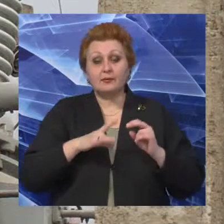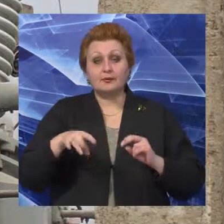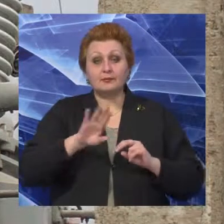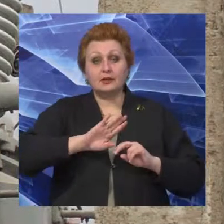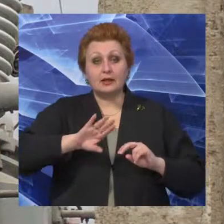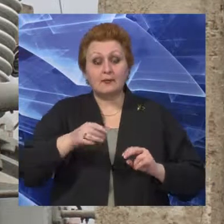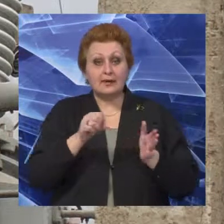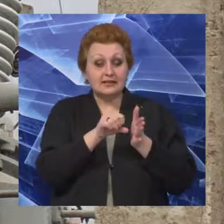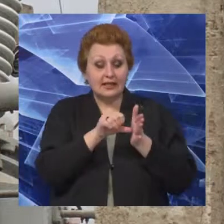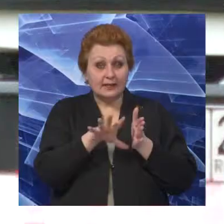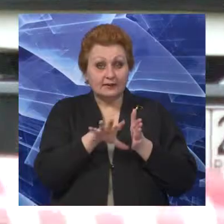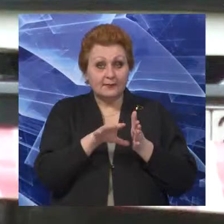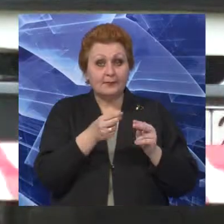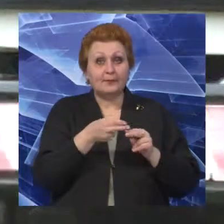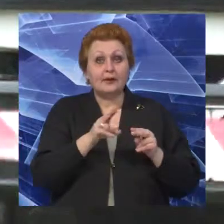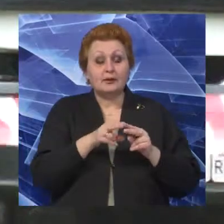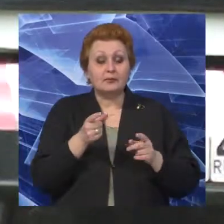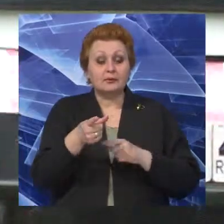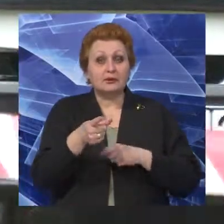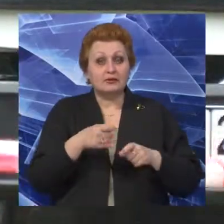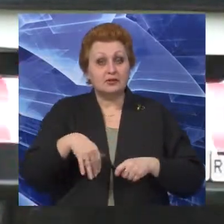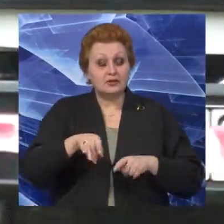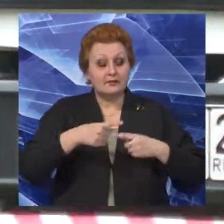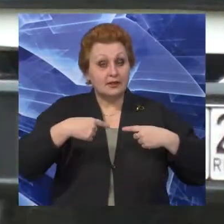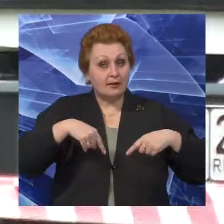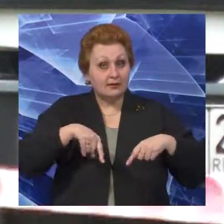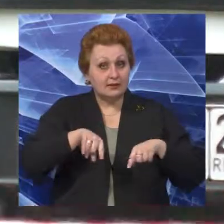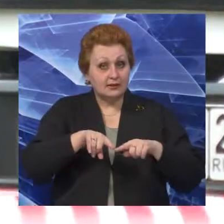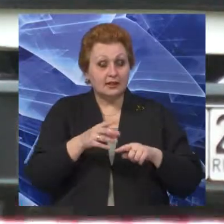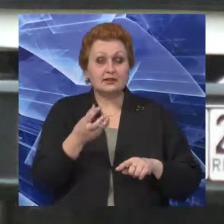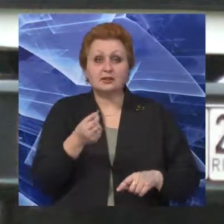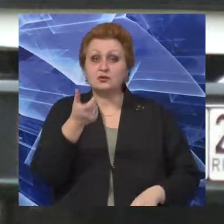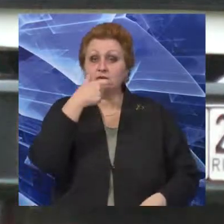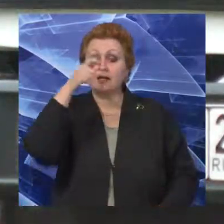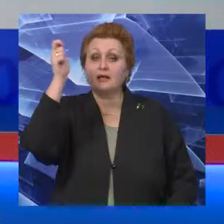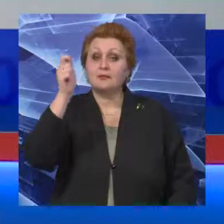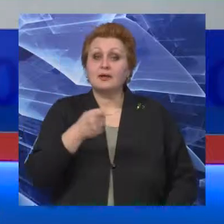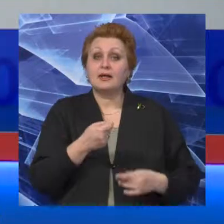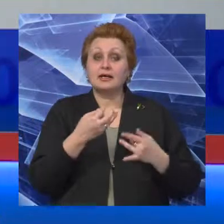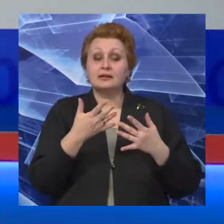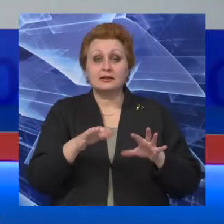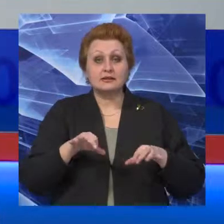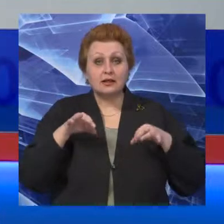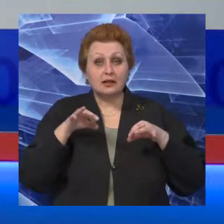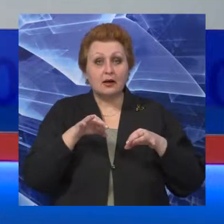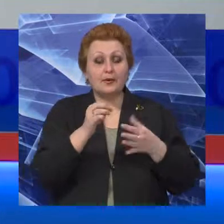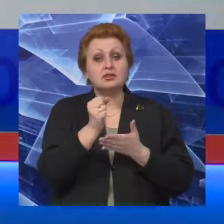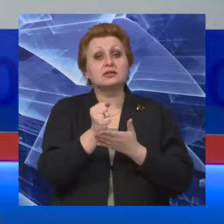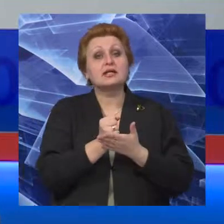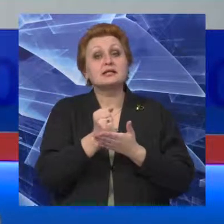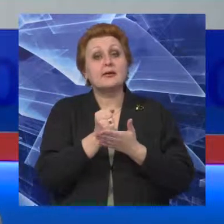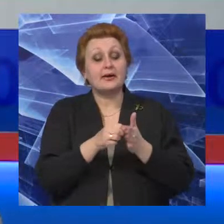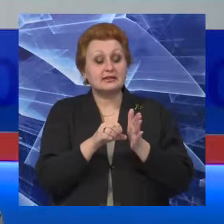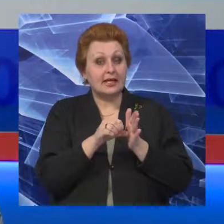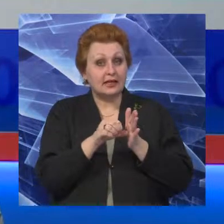без электроэнергии. В ликвидации происшествия были задействованы все бригады энергетиков. Кроме того, в Ставрополь приехали несколько автомобилей с резервными